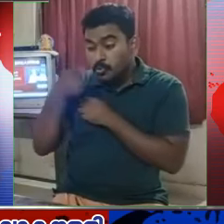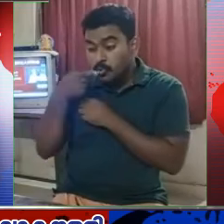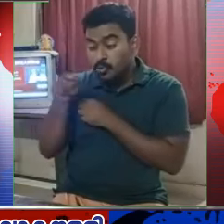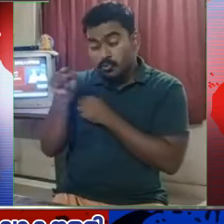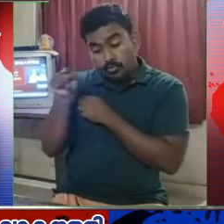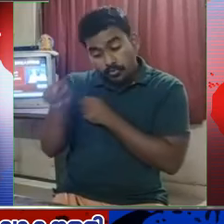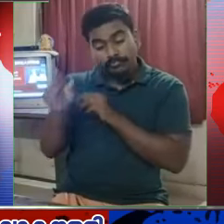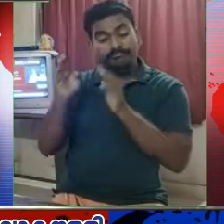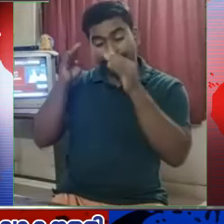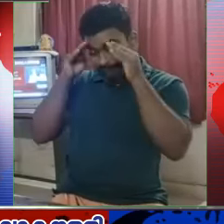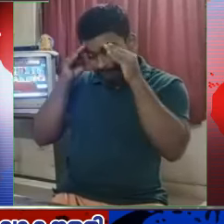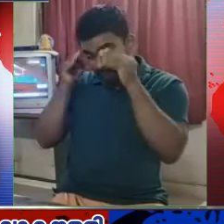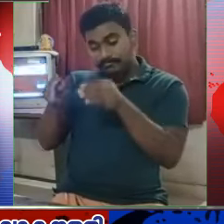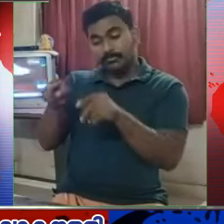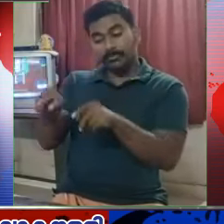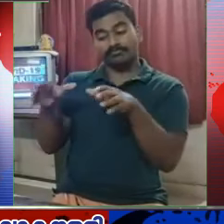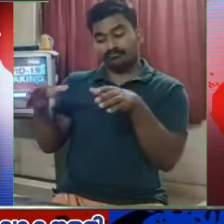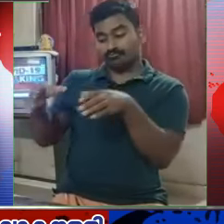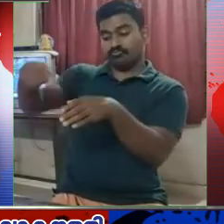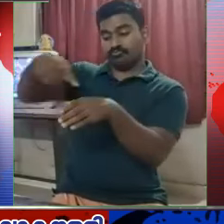പ്രശ്നങ്ങൾ ഇപ്പോഴും തുടരുകയാണ്.